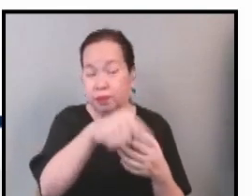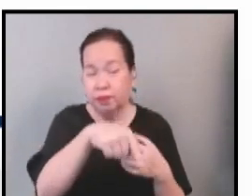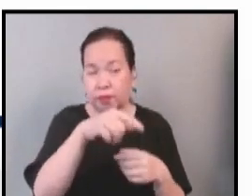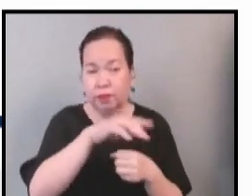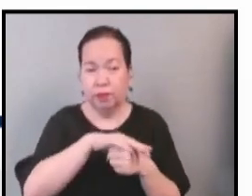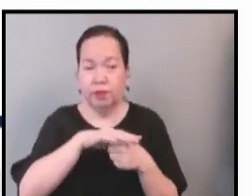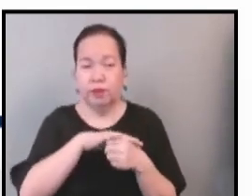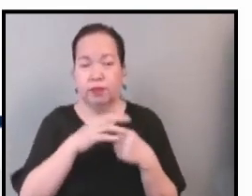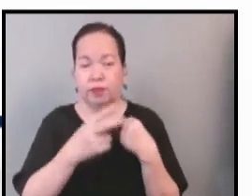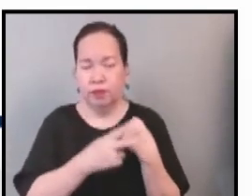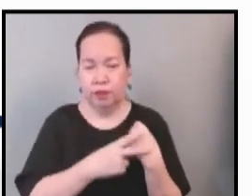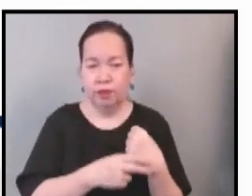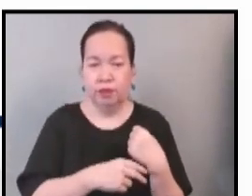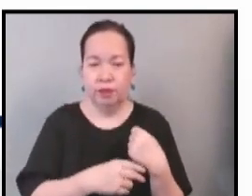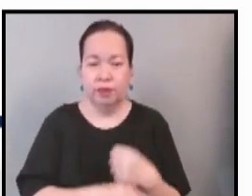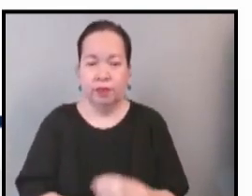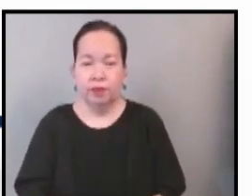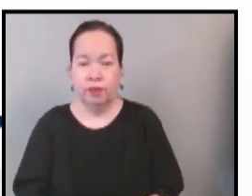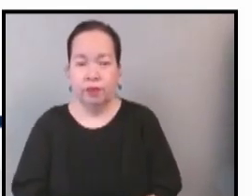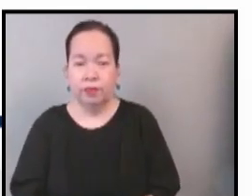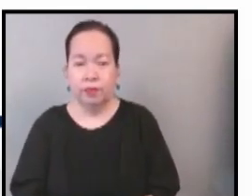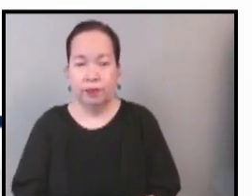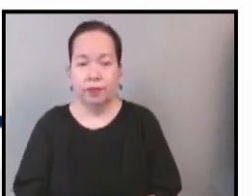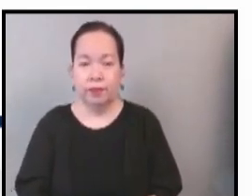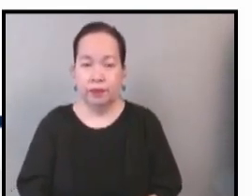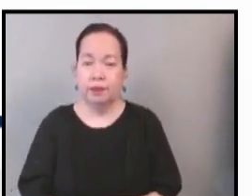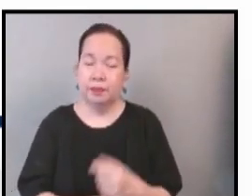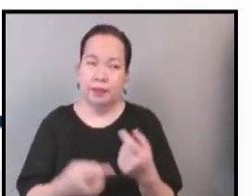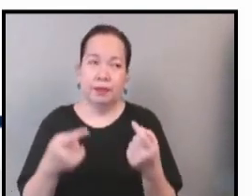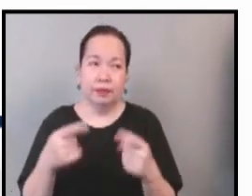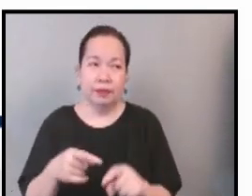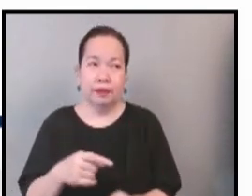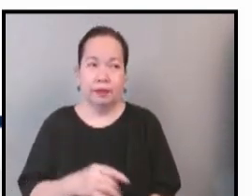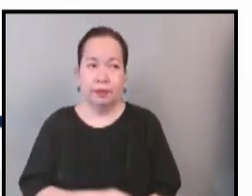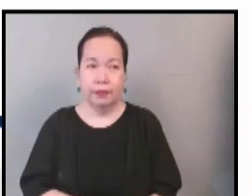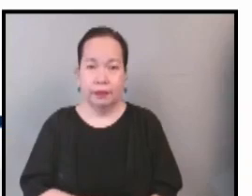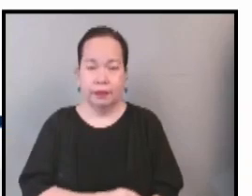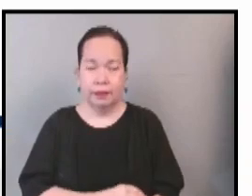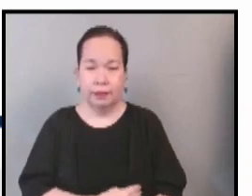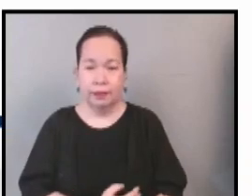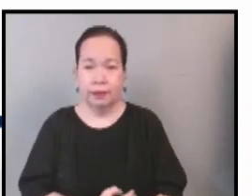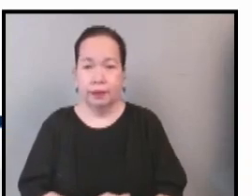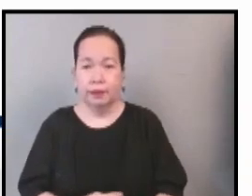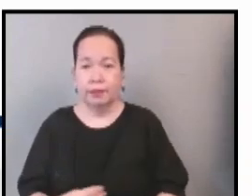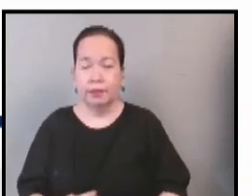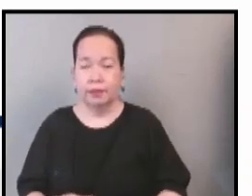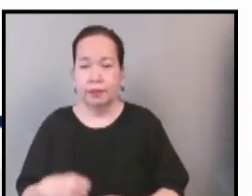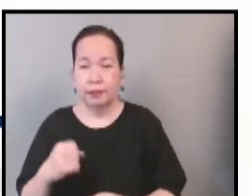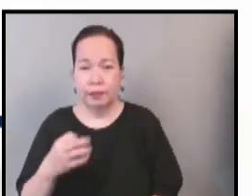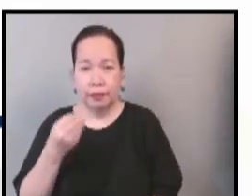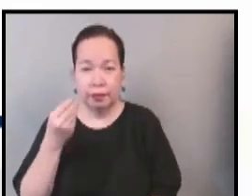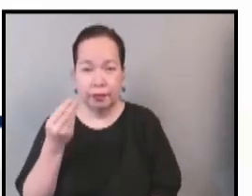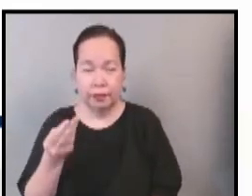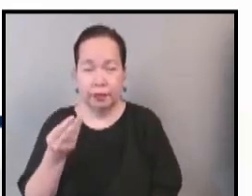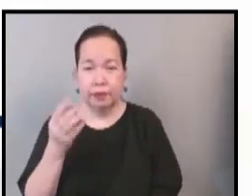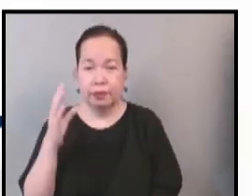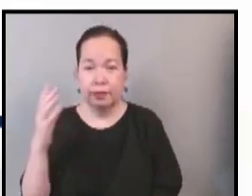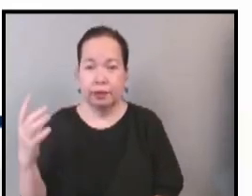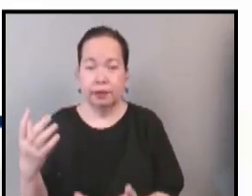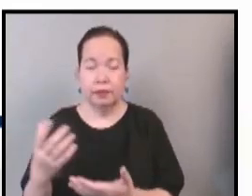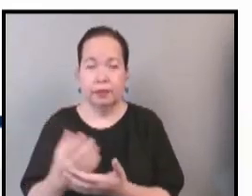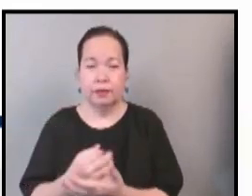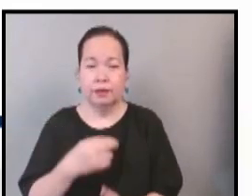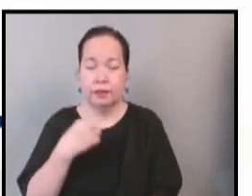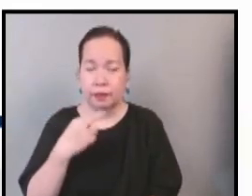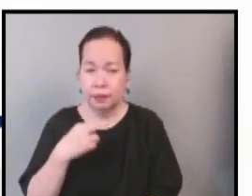na ani. So, yun. Kaya kung konti lang ang ani sa ngayon, ang atin local na palay